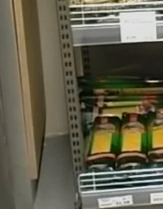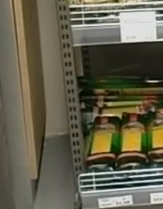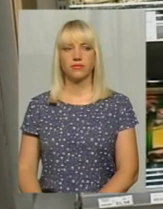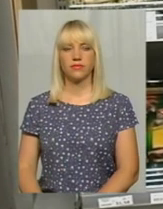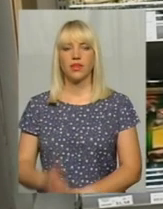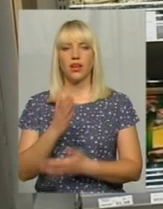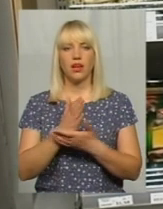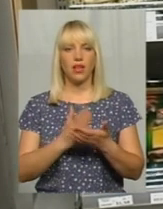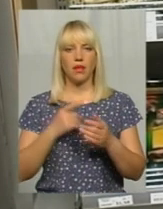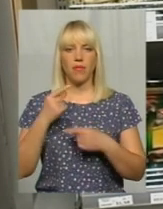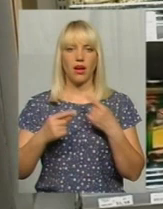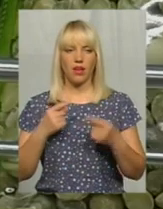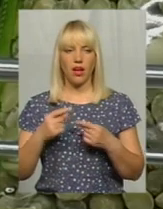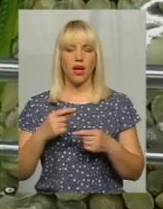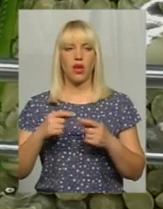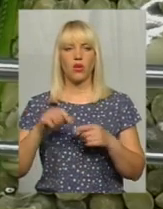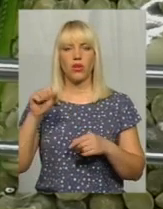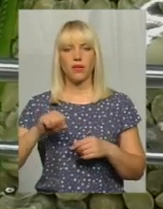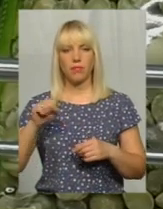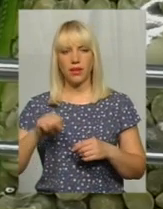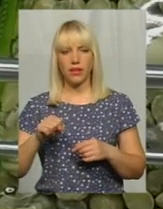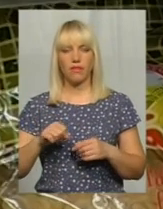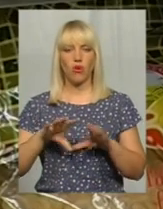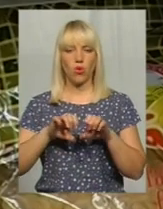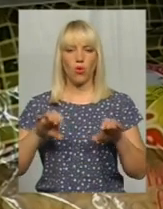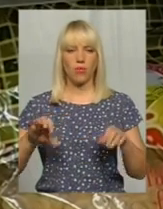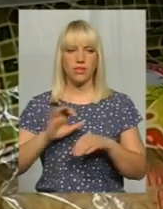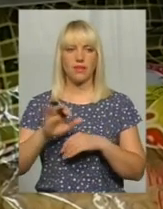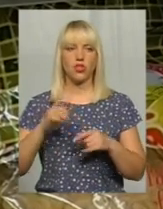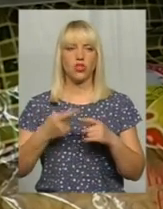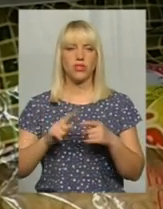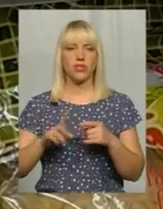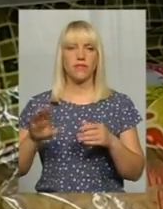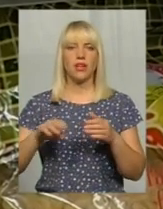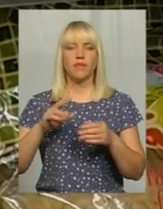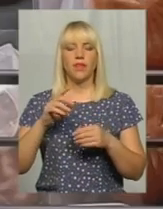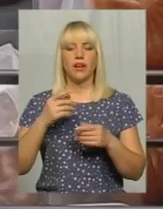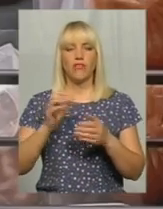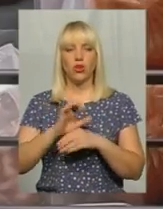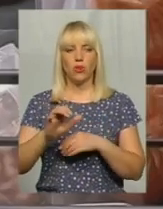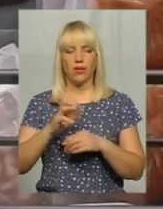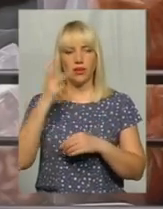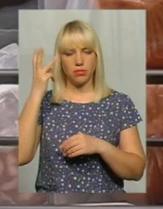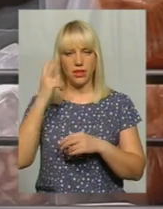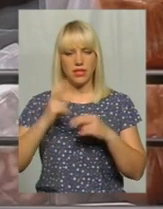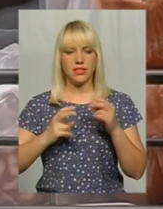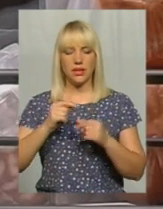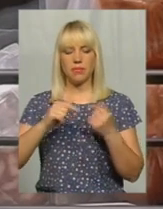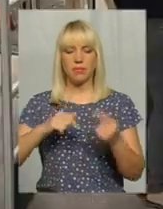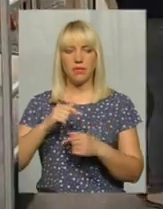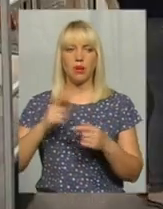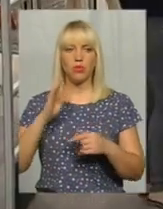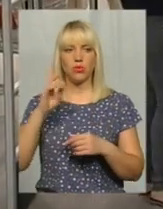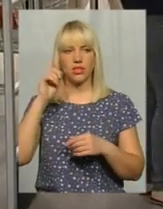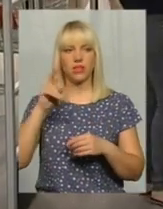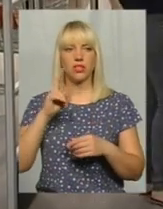подивимось. Хліб, макарони, крупи, молоко, пиво і ковбасні вироби. Про те, що ці продукти виробляють хмельницькі підприємці, будуть знати і ті споживачі,